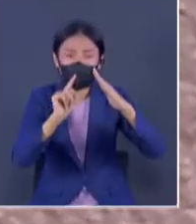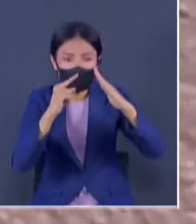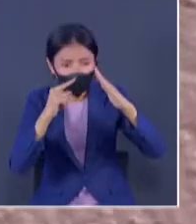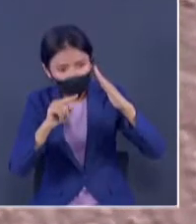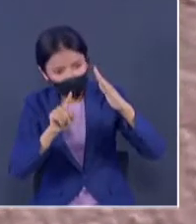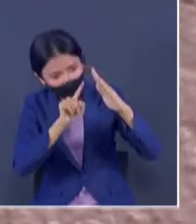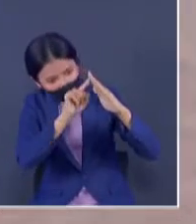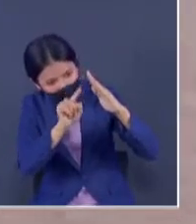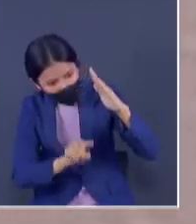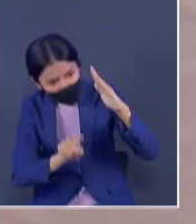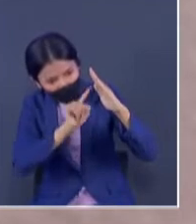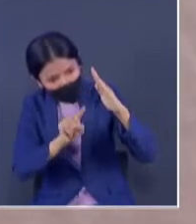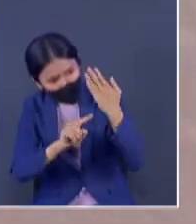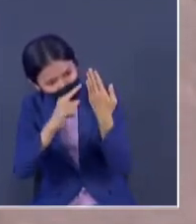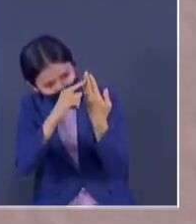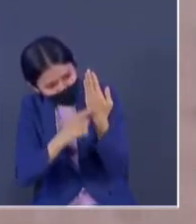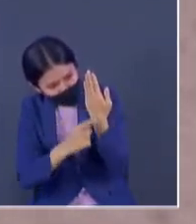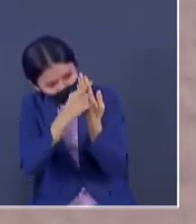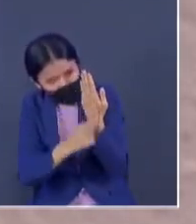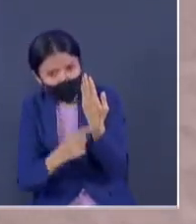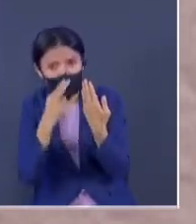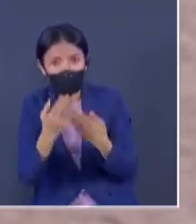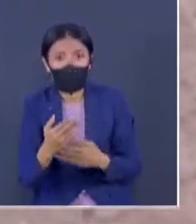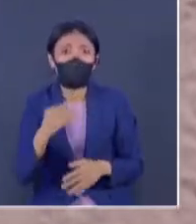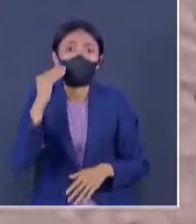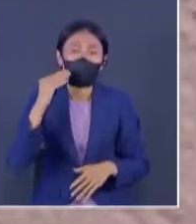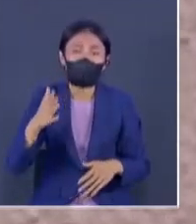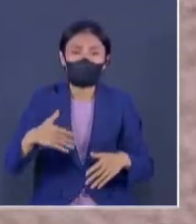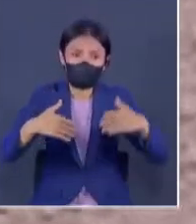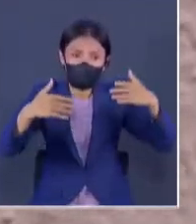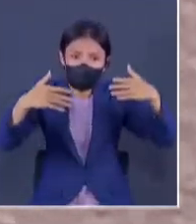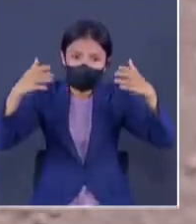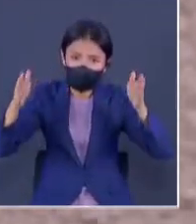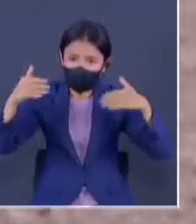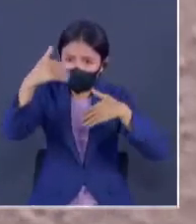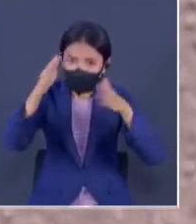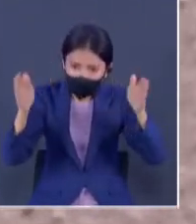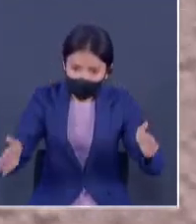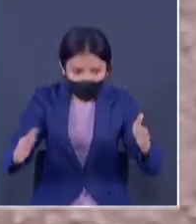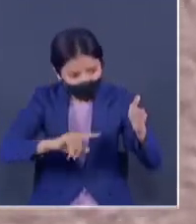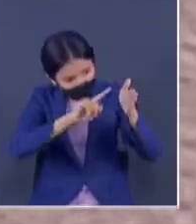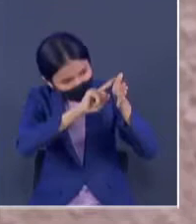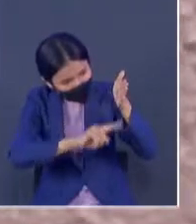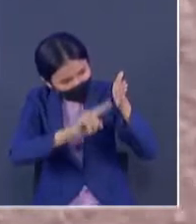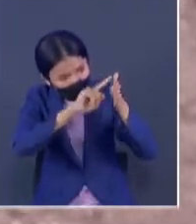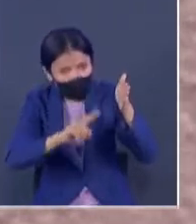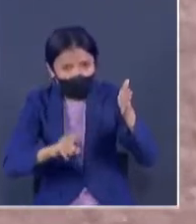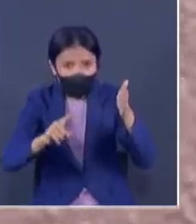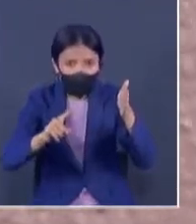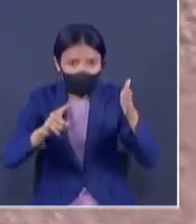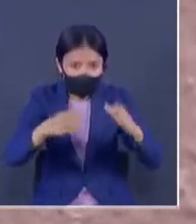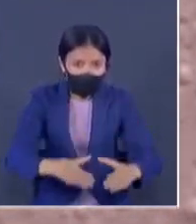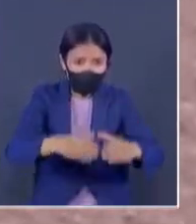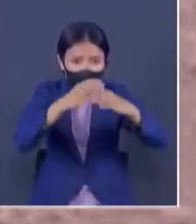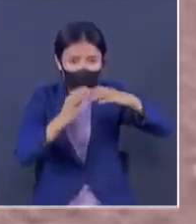นี่เป็นรอยร้าวที่เกิดขึ้นรอบบ้านทั้งผนังในบ้านนอกบ้านเสาบ้านรวมทั้งฝ้าเพดานก็มีเหมือนกันนะ